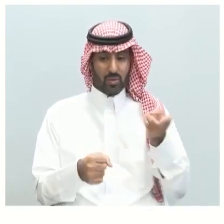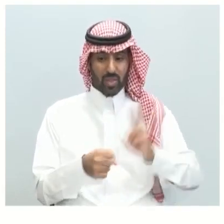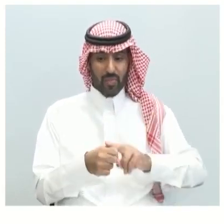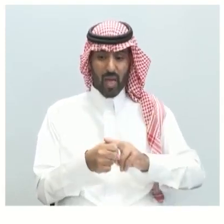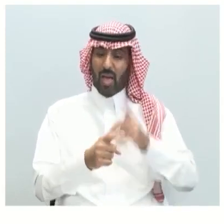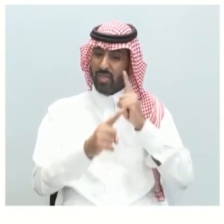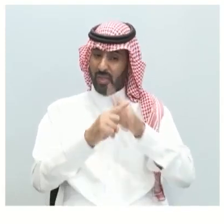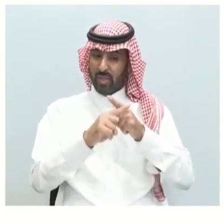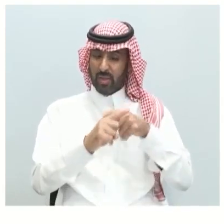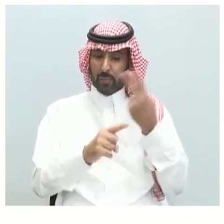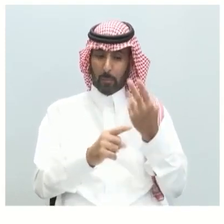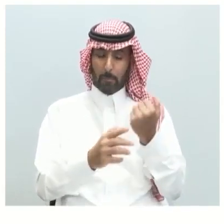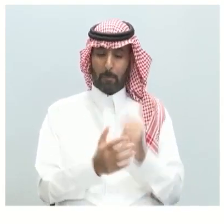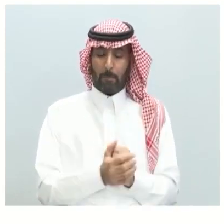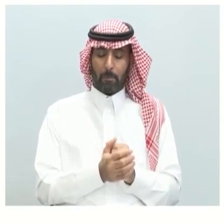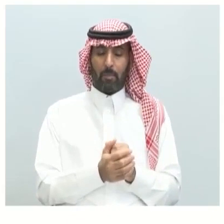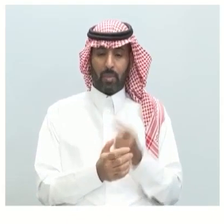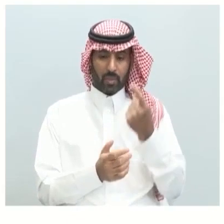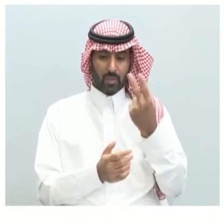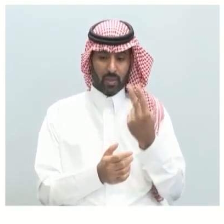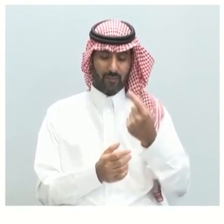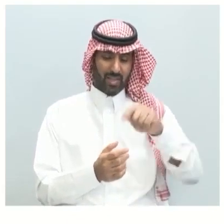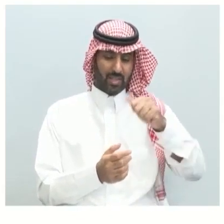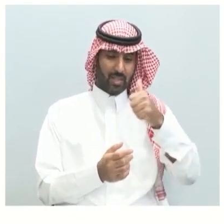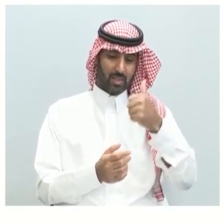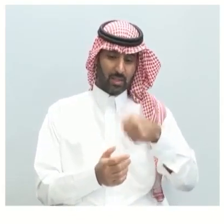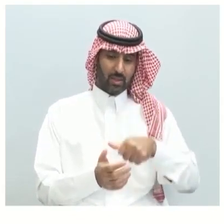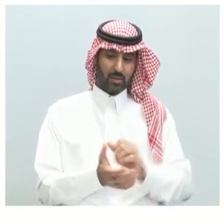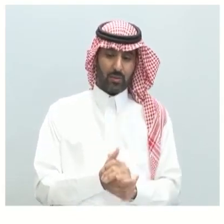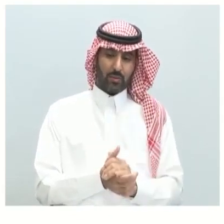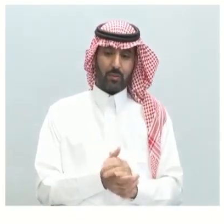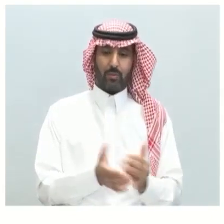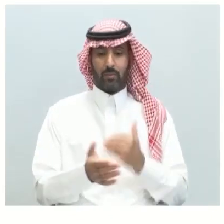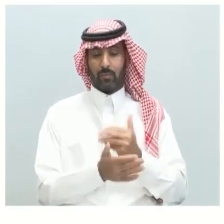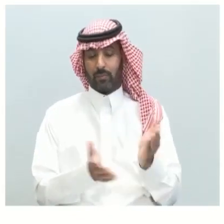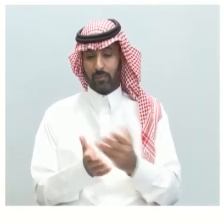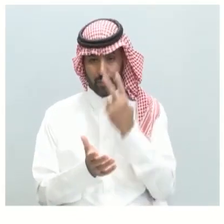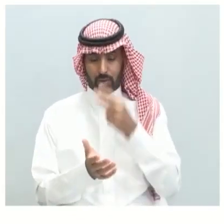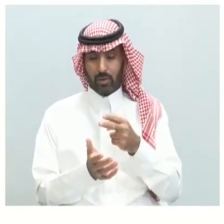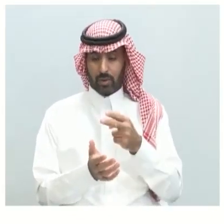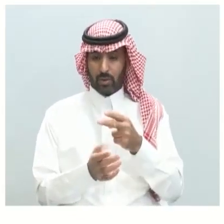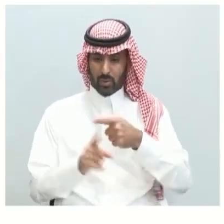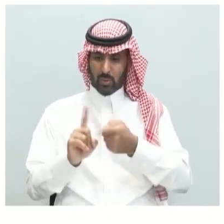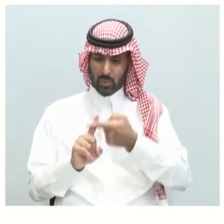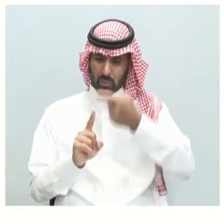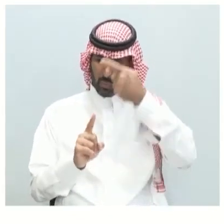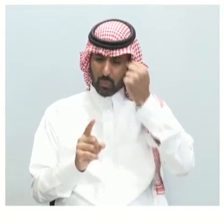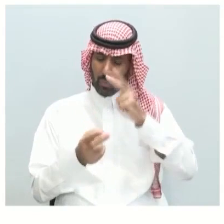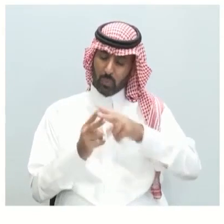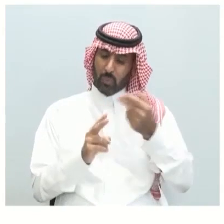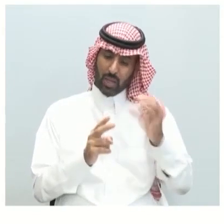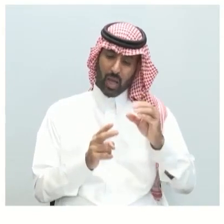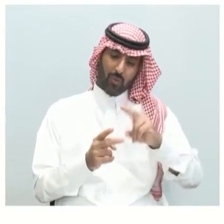يريد منك ان تستخرج اذا هو 2 فصله 60 بعد ذلك ترى هل هي درجه الحراره بالكلفن ام